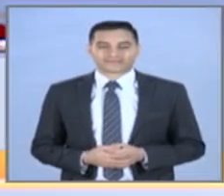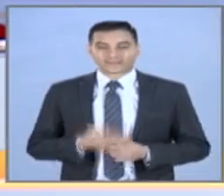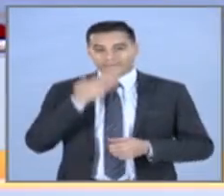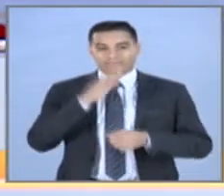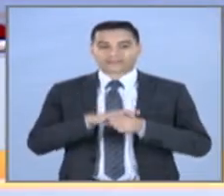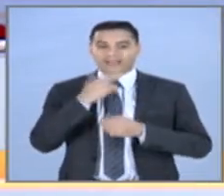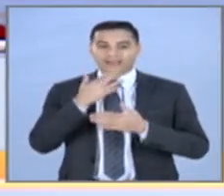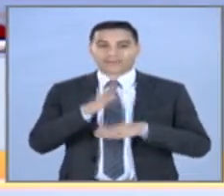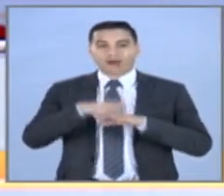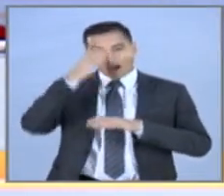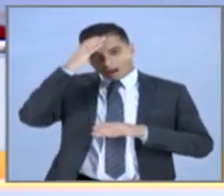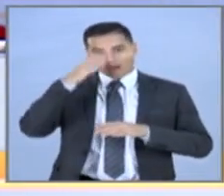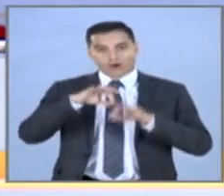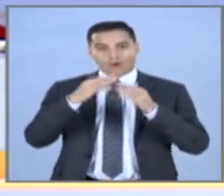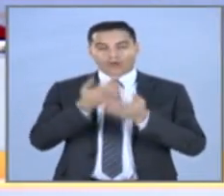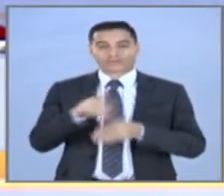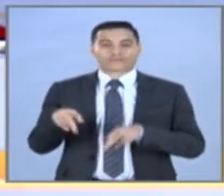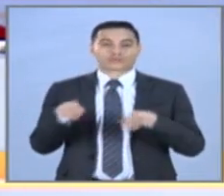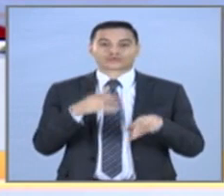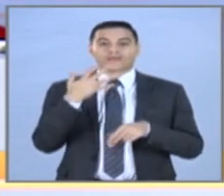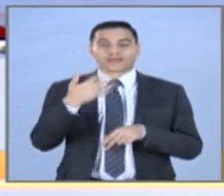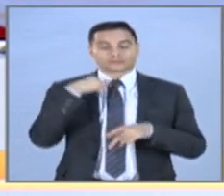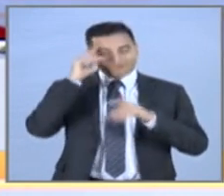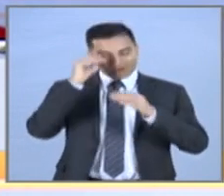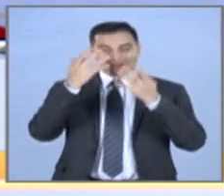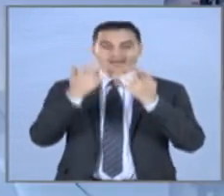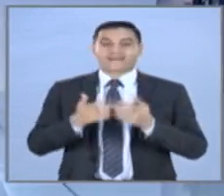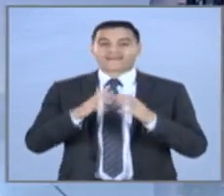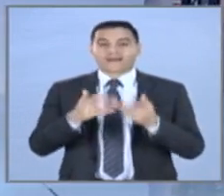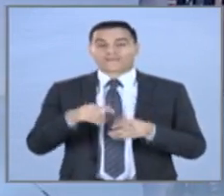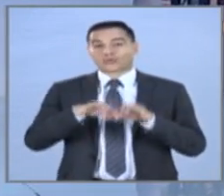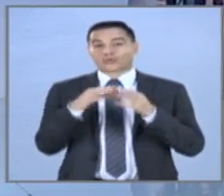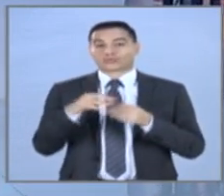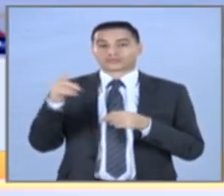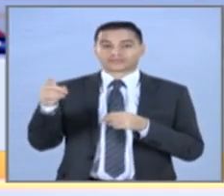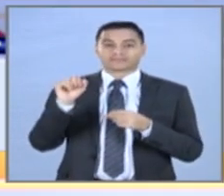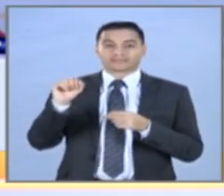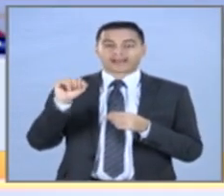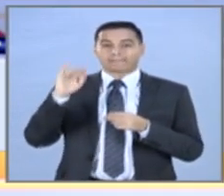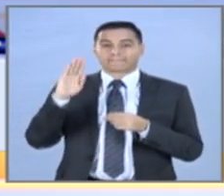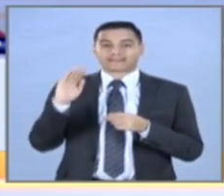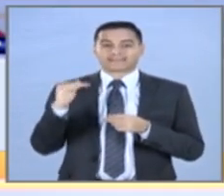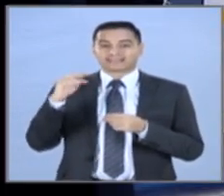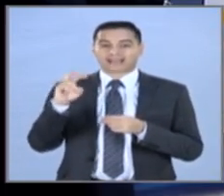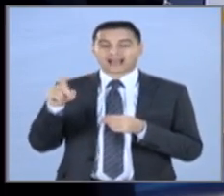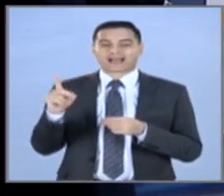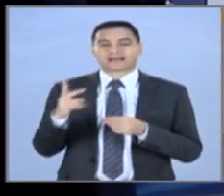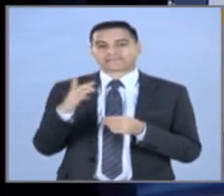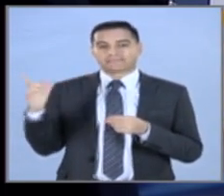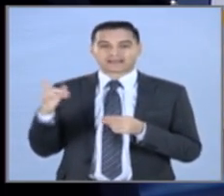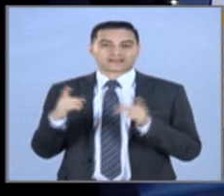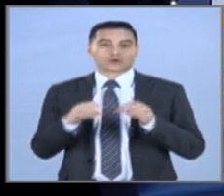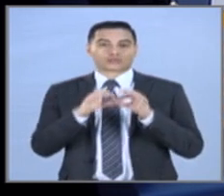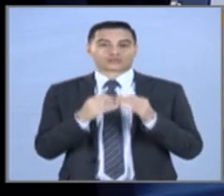رمضان كريم عبقرة العائلات الموسم الخامس، وحفكركم بالنتيجة. عائلة مسيحة طنطا الغربية 100،